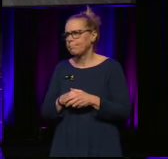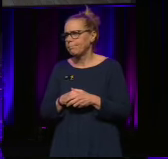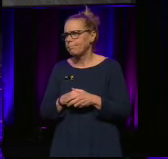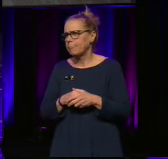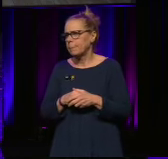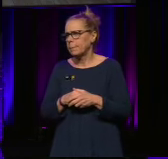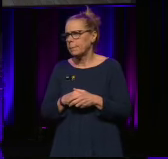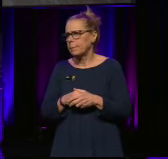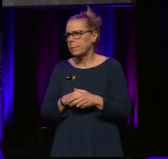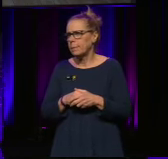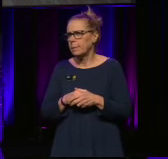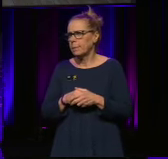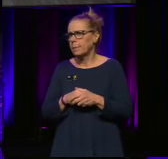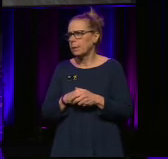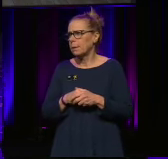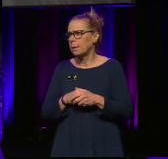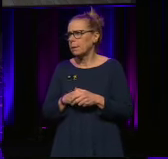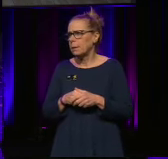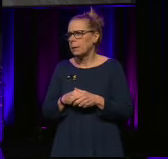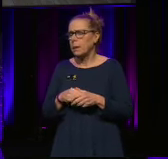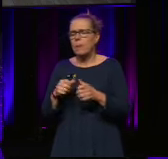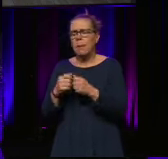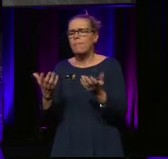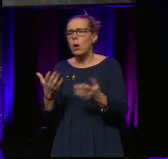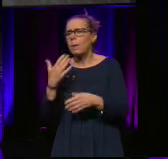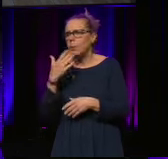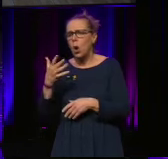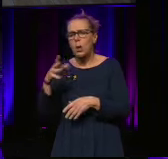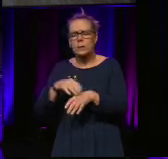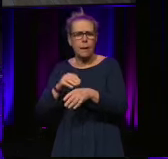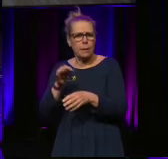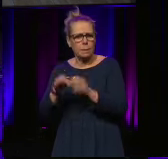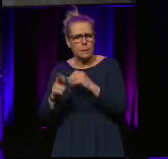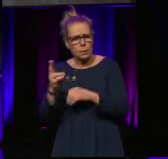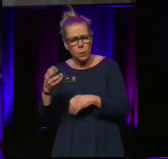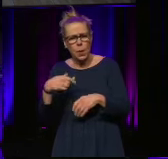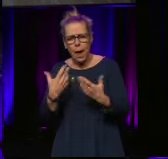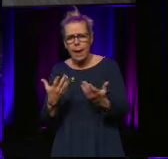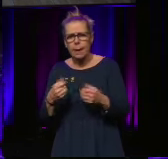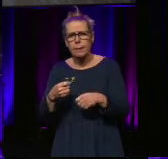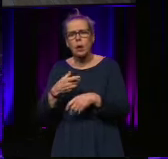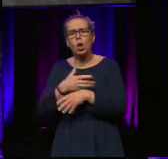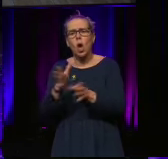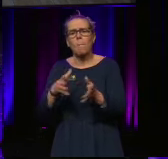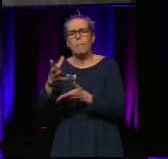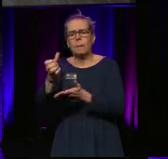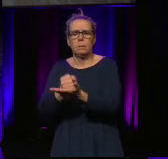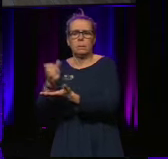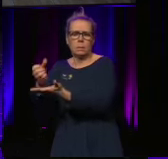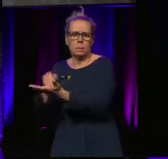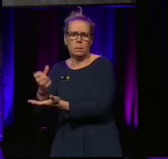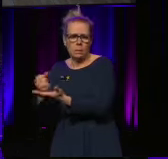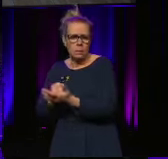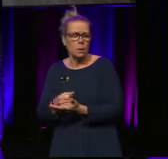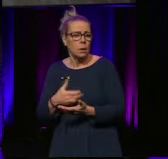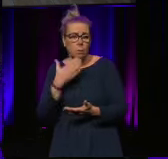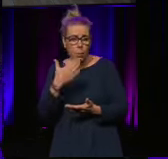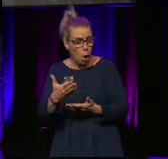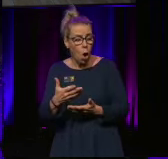Men det som är bra i Sverige just nu, det är ju det att det är en öppen tillsättningsförfarande. Det är ju